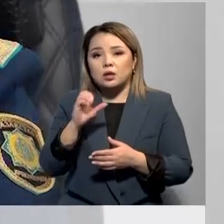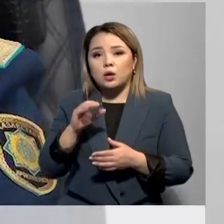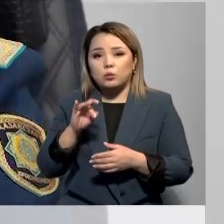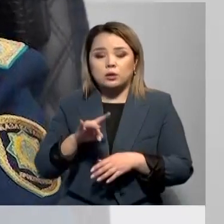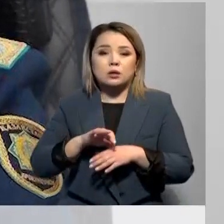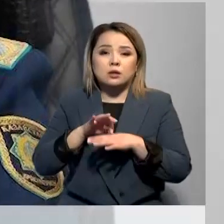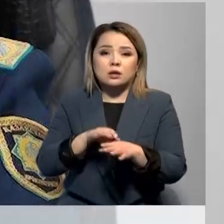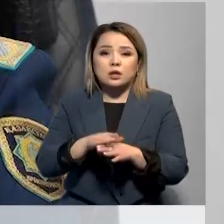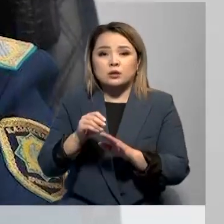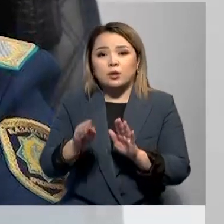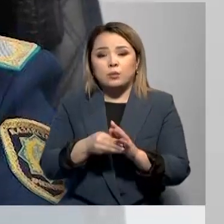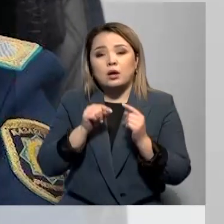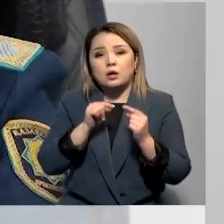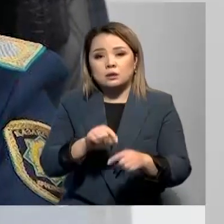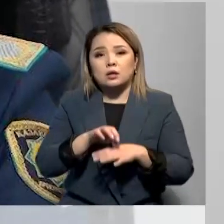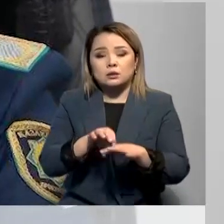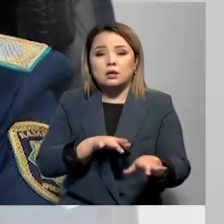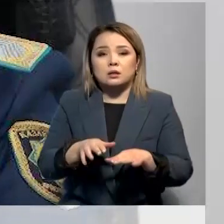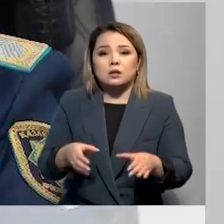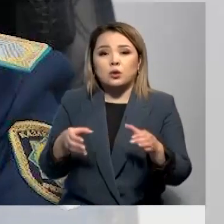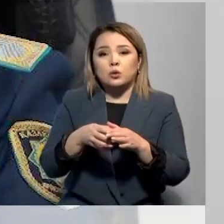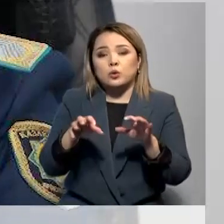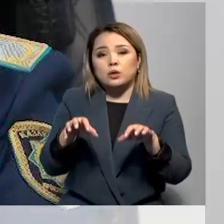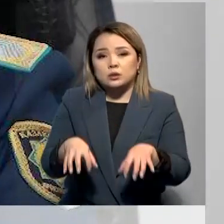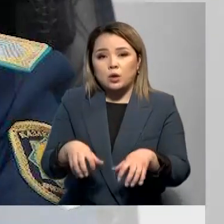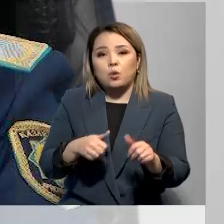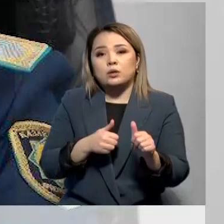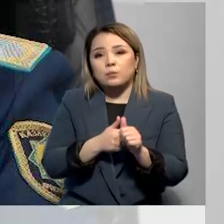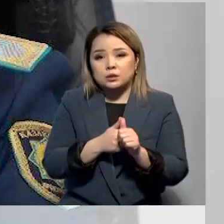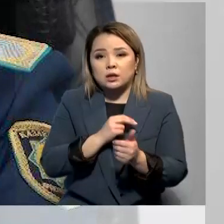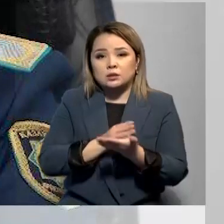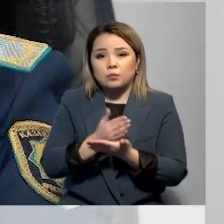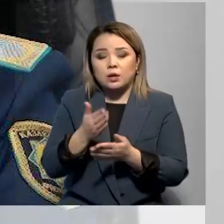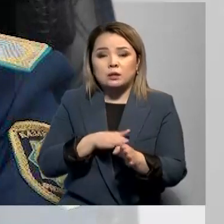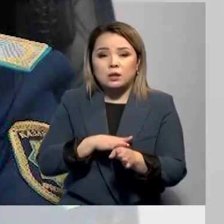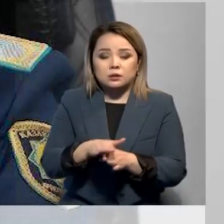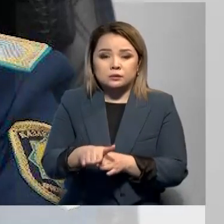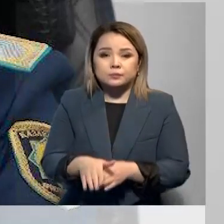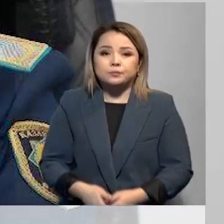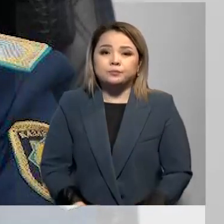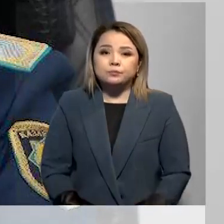дейін сыбайлас жемқорлыққа қарсы іс-қимыл агенттігі төрағасының орынбасары қызметін атқарған.